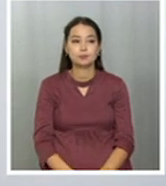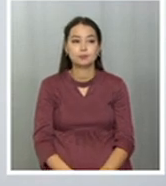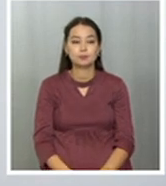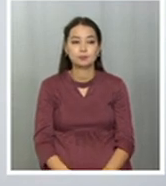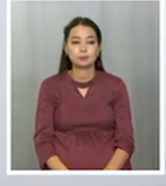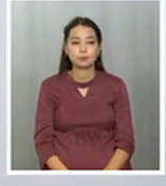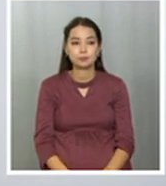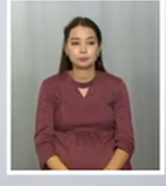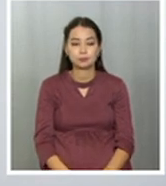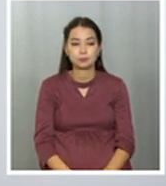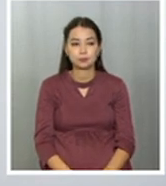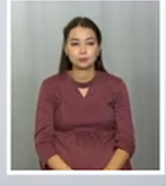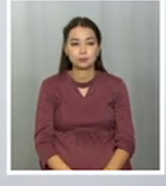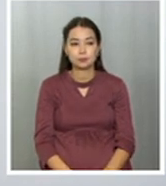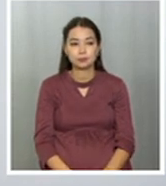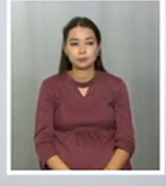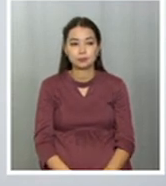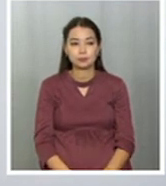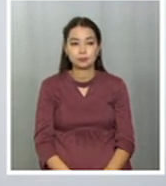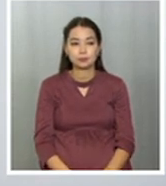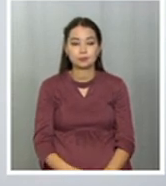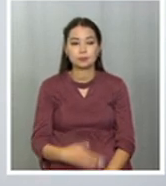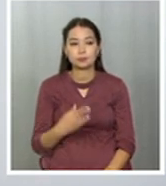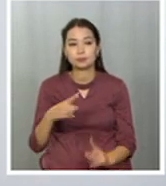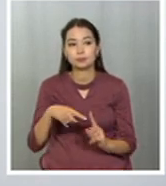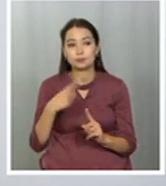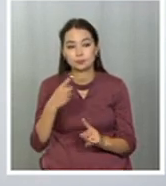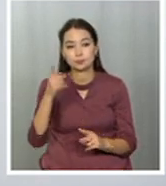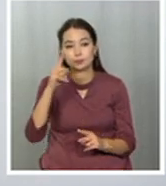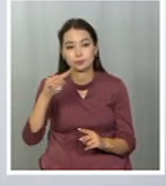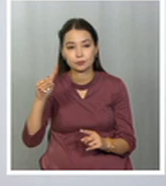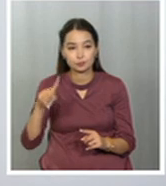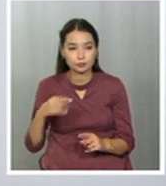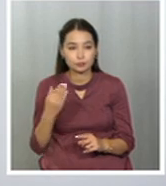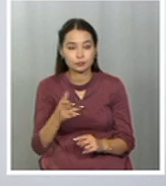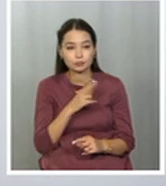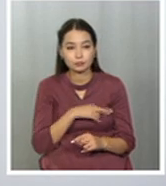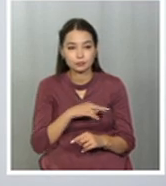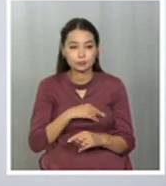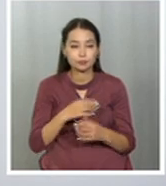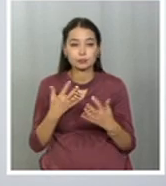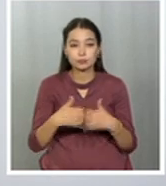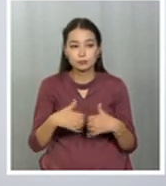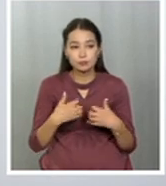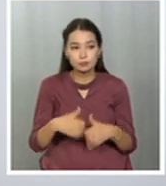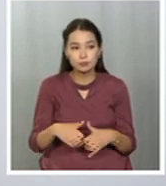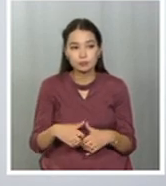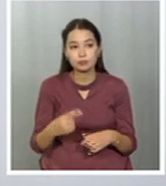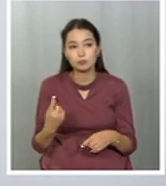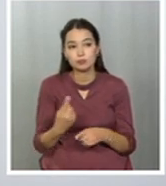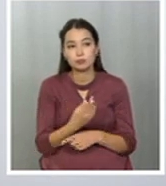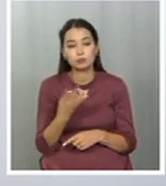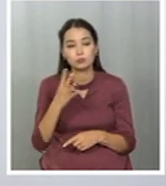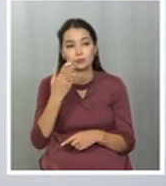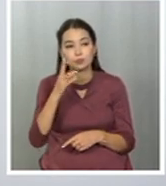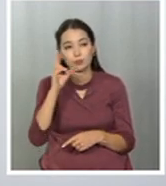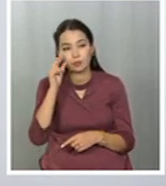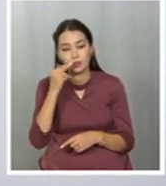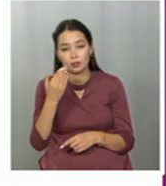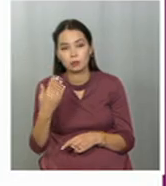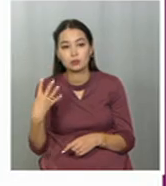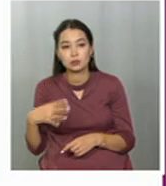Берілуі бойынша келесі жүйені жазайық. Яғни алғашқы 4 мүшенің қосындысы